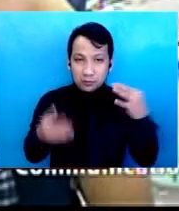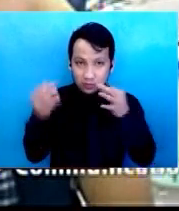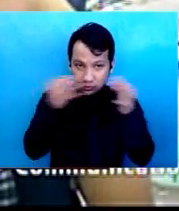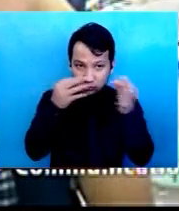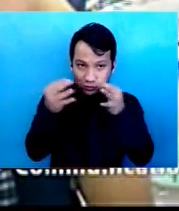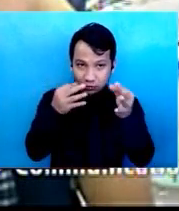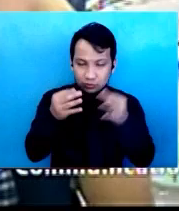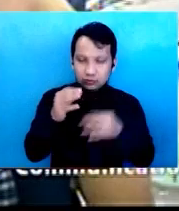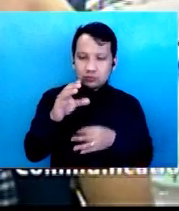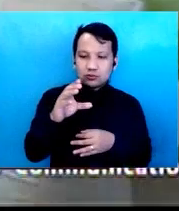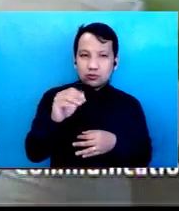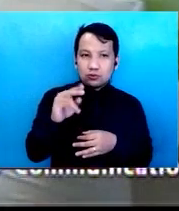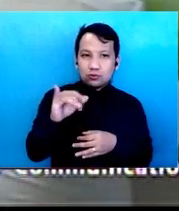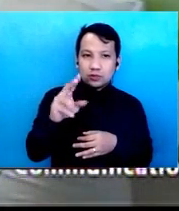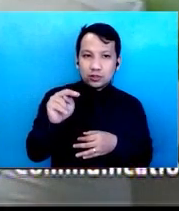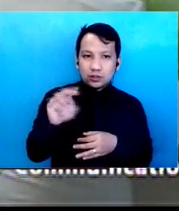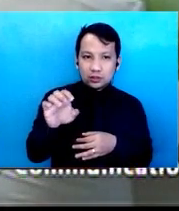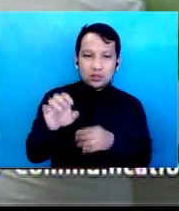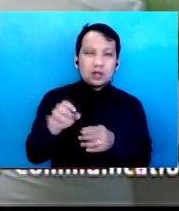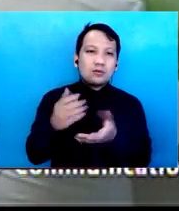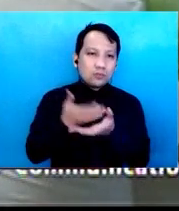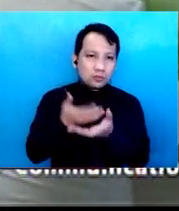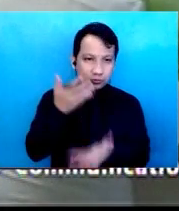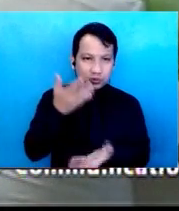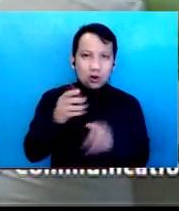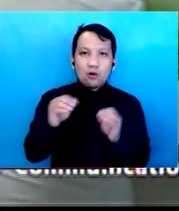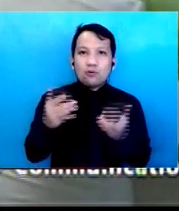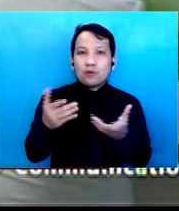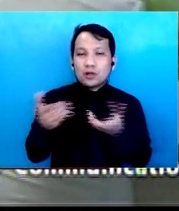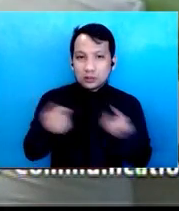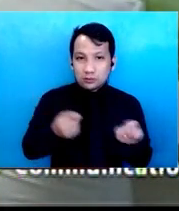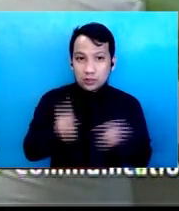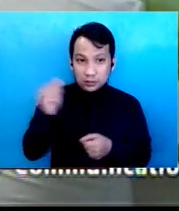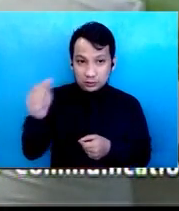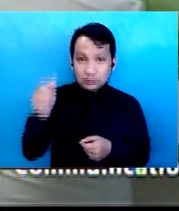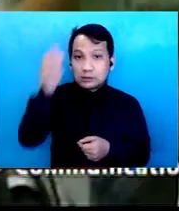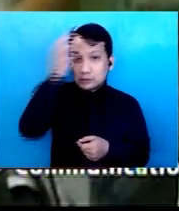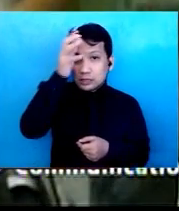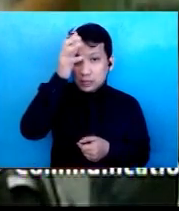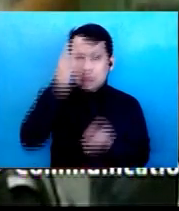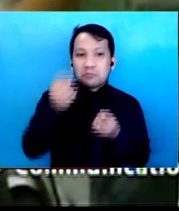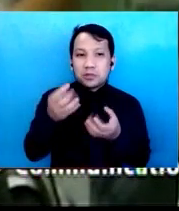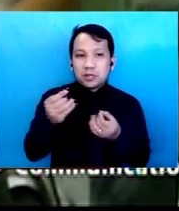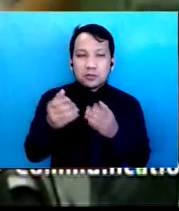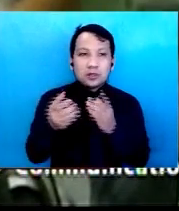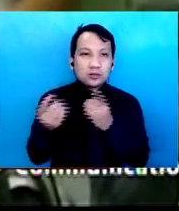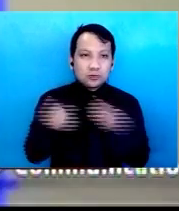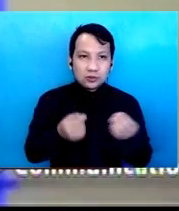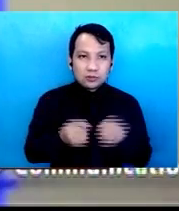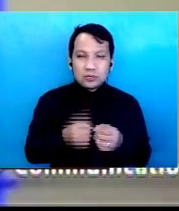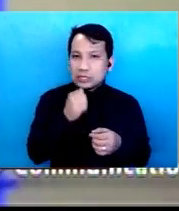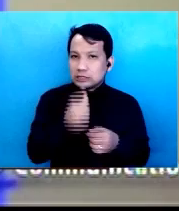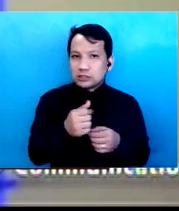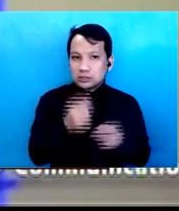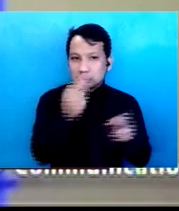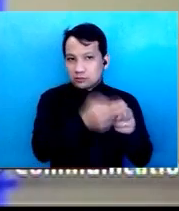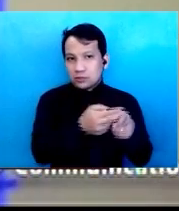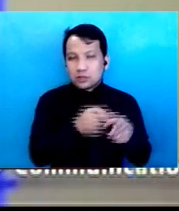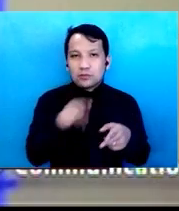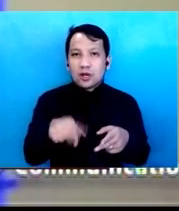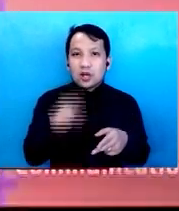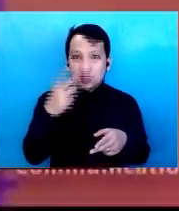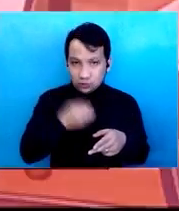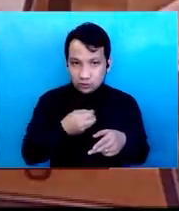cocaine. Mayaman daw yan at wala namang nagawa pero yung tatay nun mayroon. Hindi pinangalanan ni Pangulong Duterte kung sino